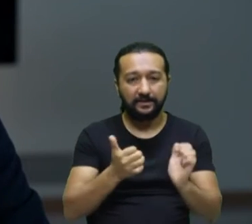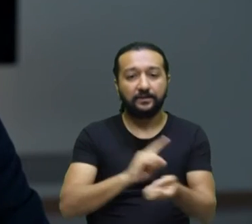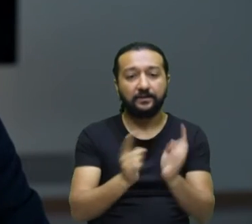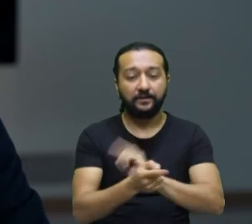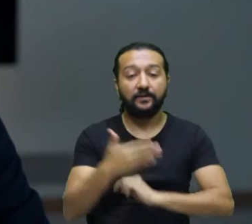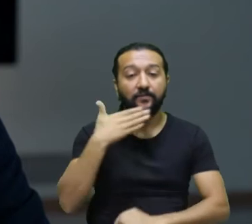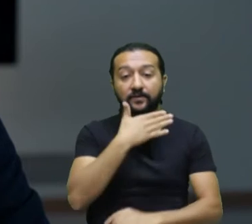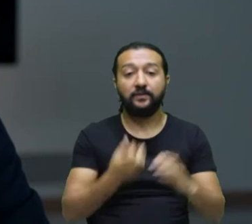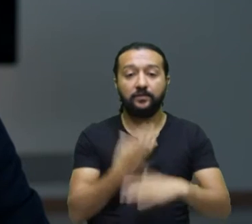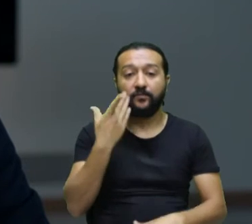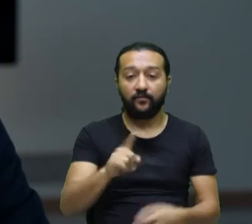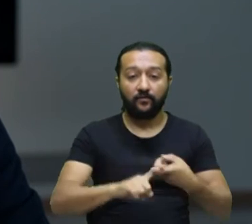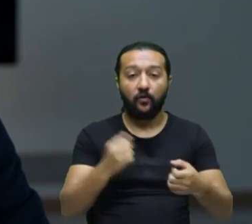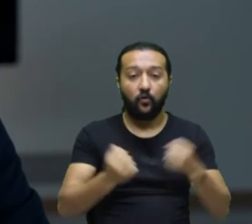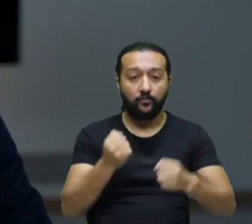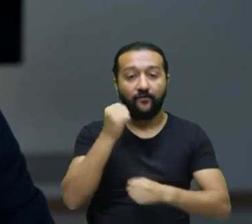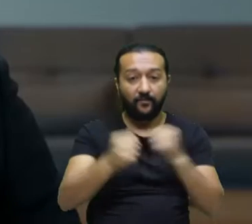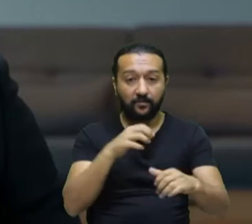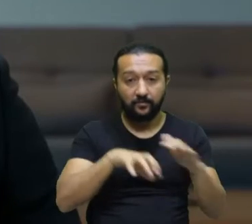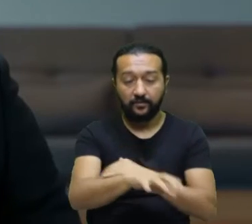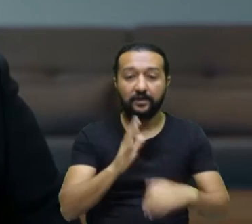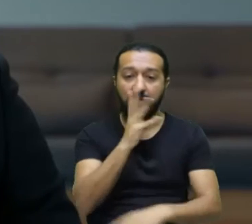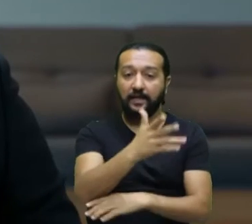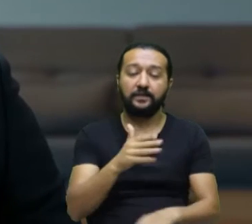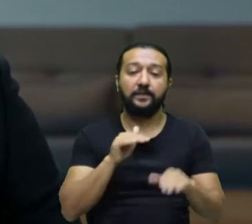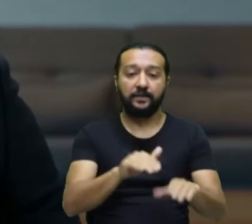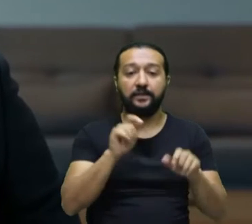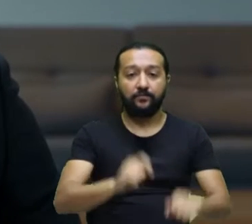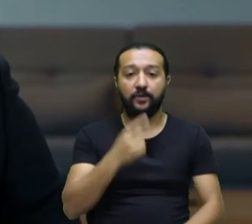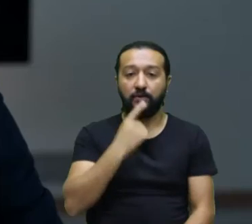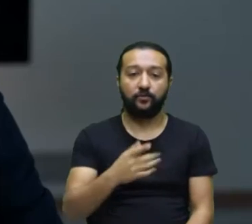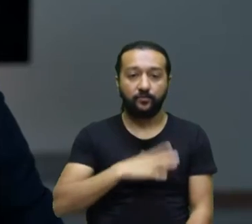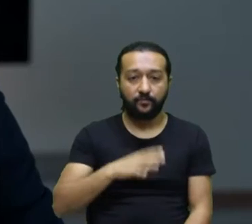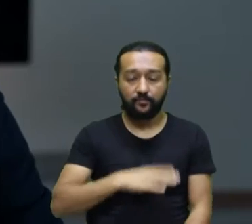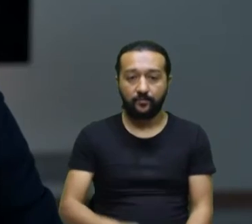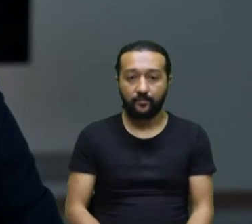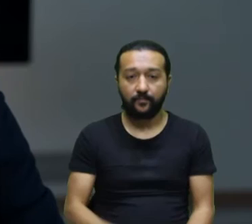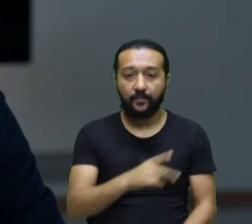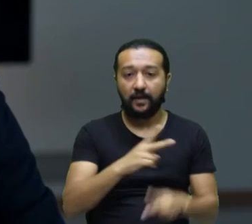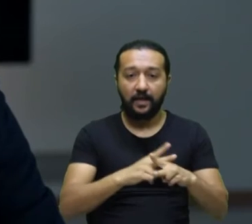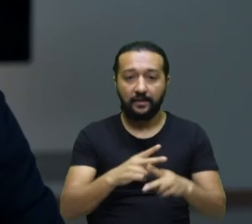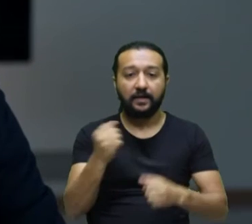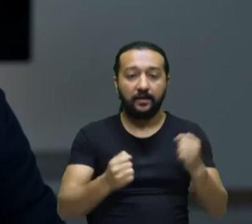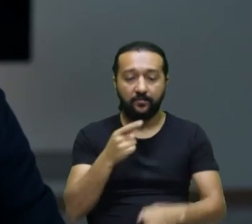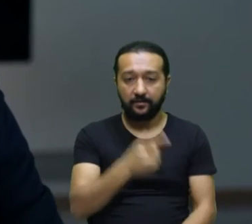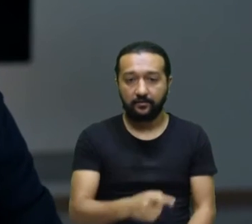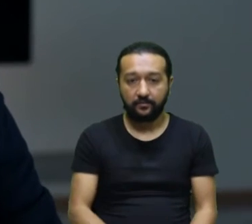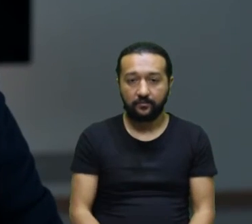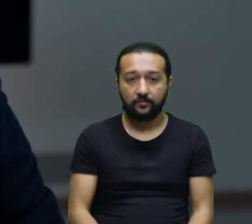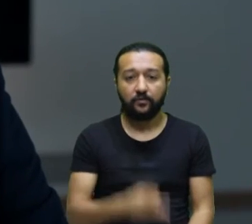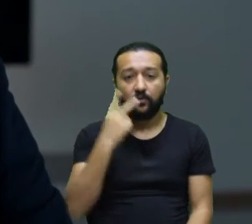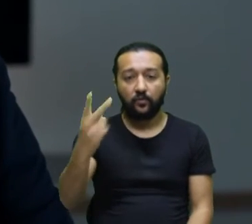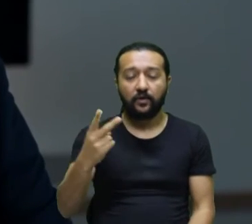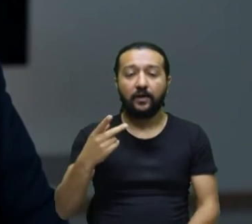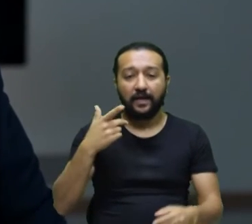dönüştürmekten ve otomotiv sektöründe geleceğe yatırım yapmaktan bahsediyorum. Elektrikli arabalar,